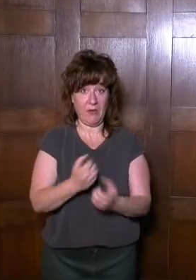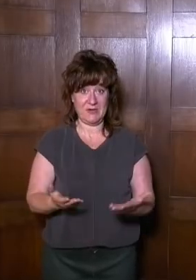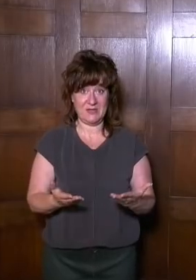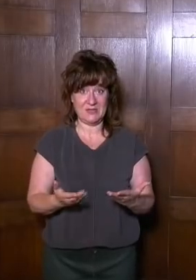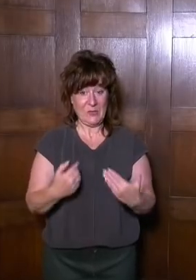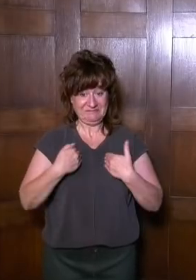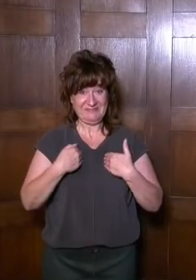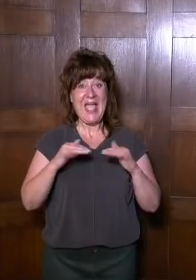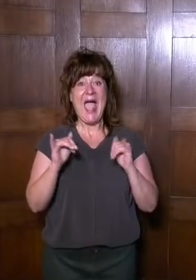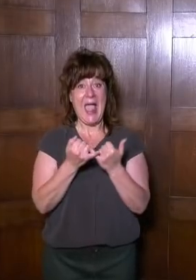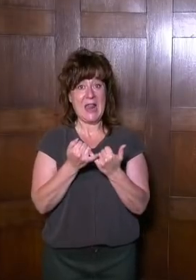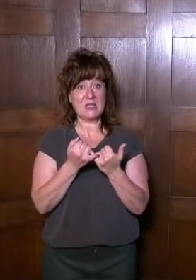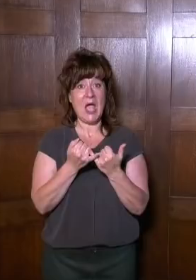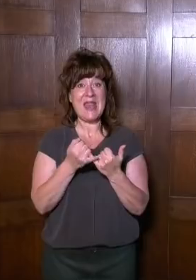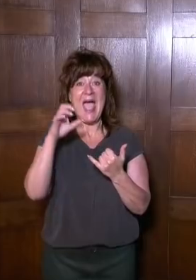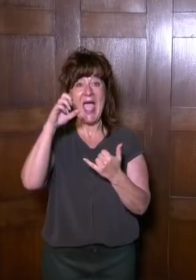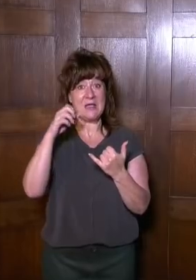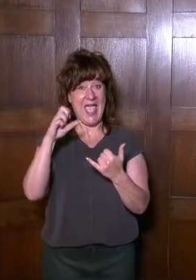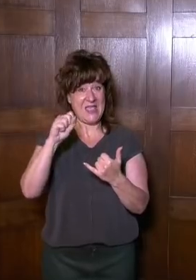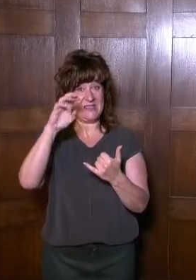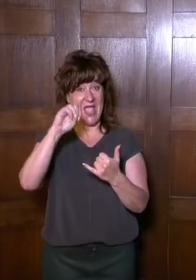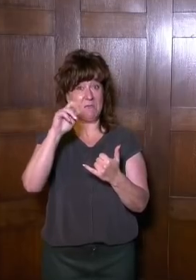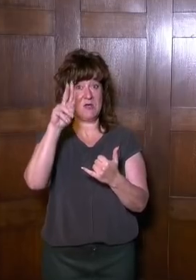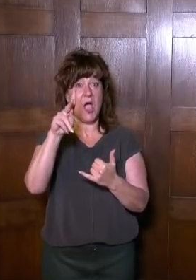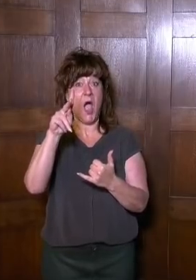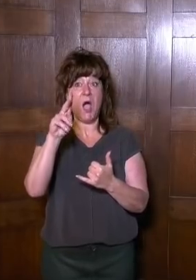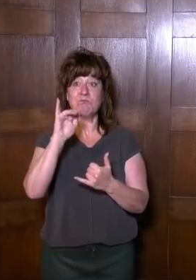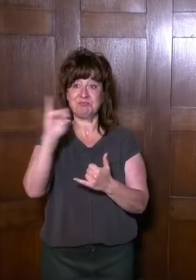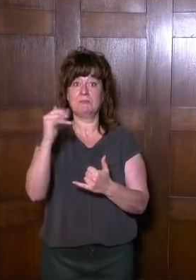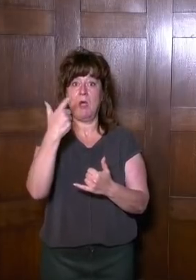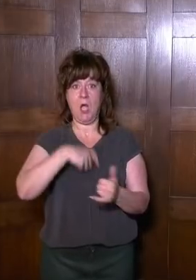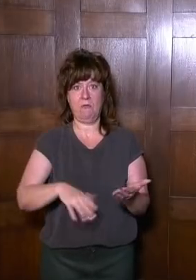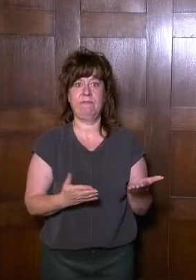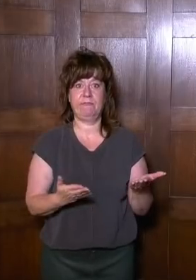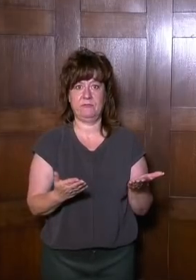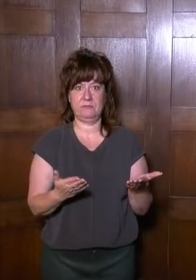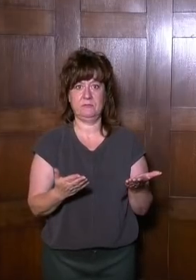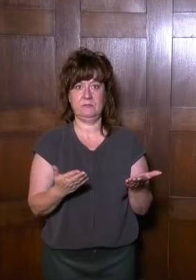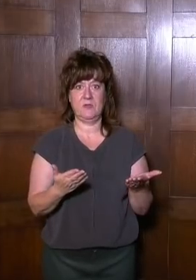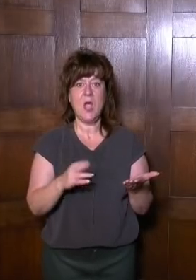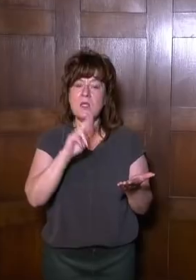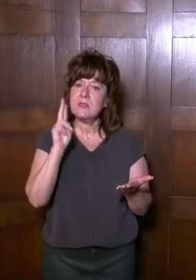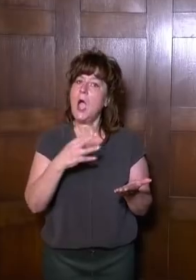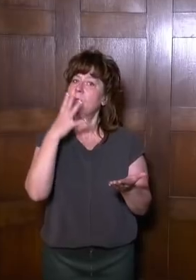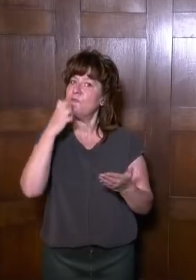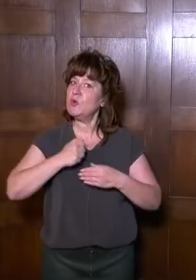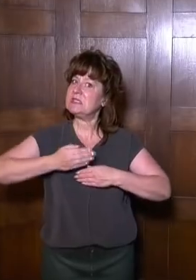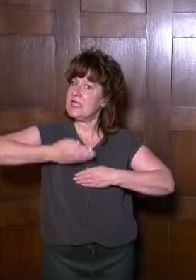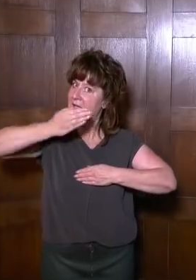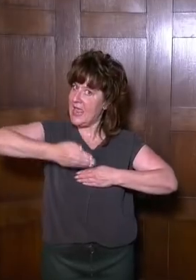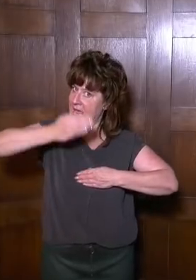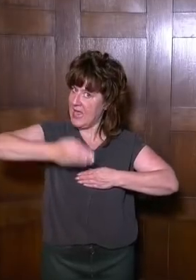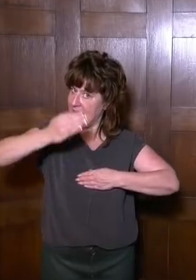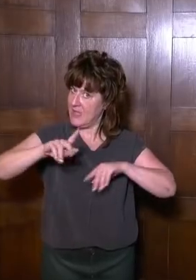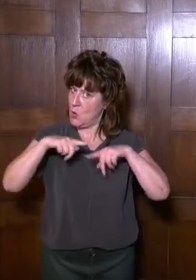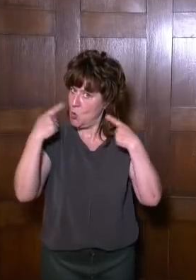als Eltern wurden von dem SMK bisher quasi ignoriert. Deswegen wünschen wir uns einen regelmäßigen runden Tisch mit